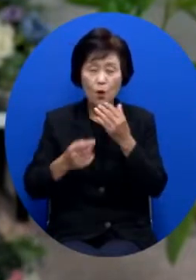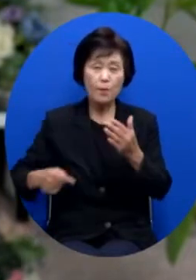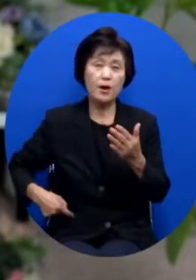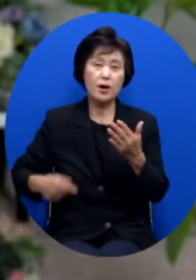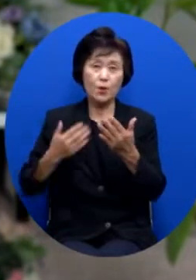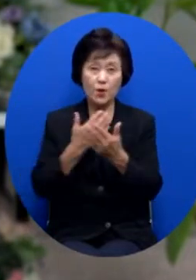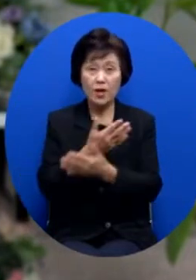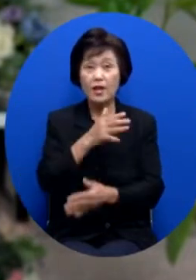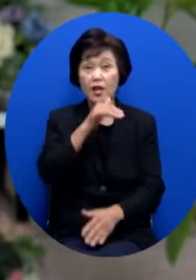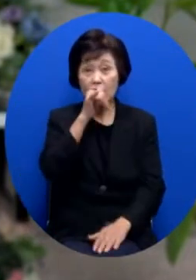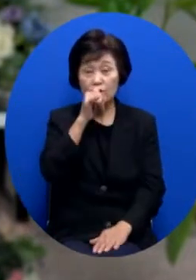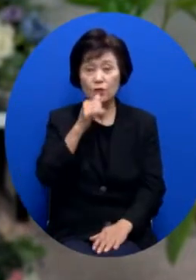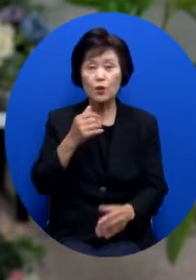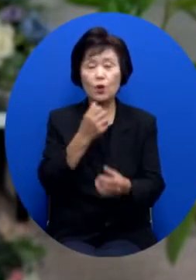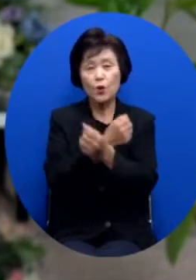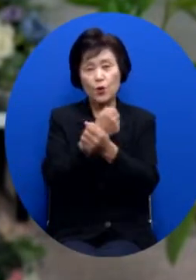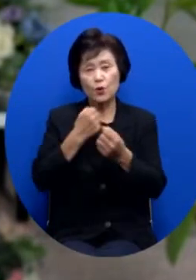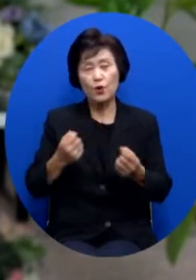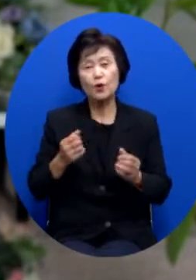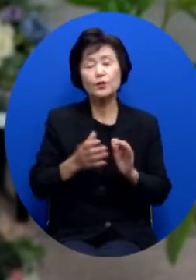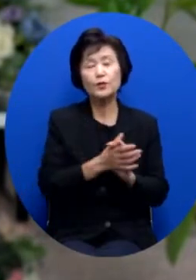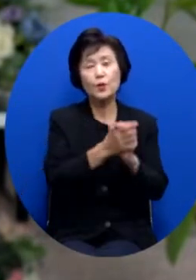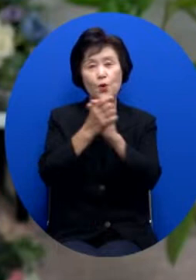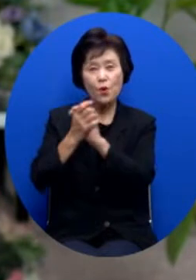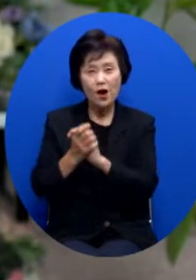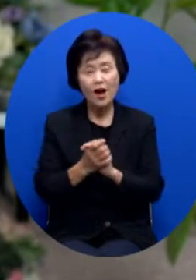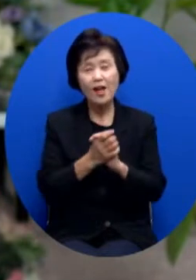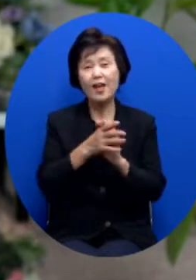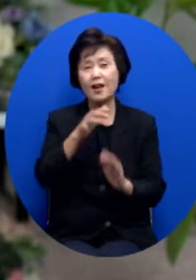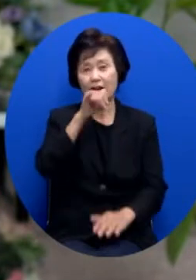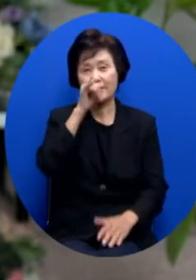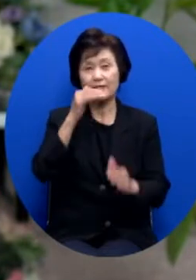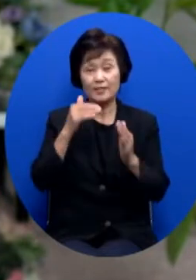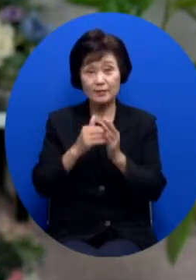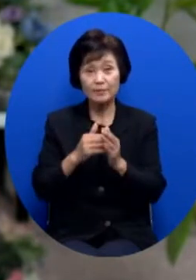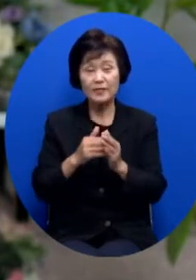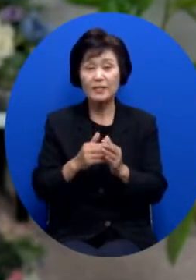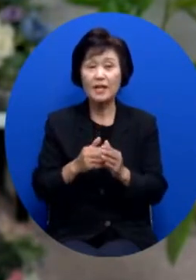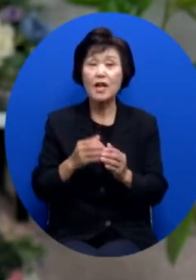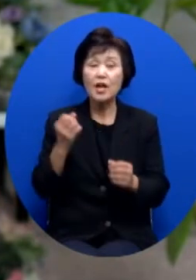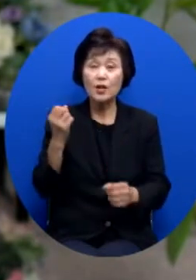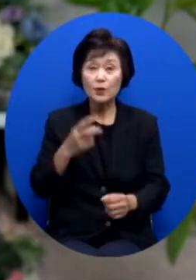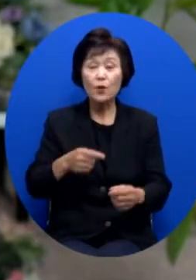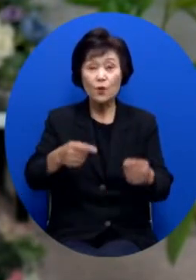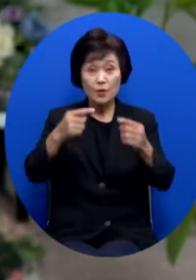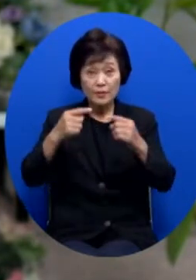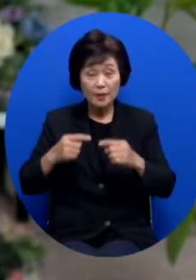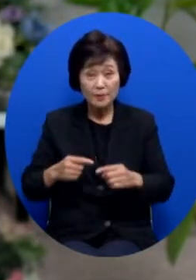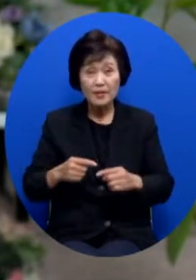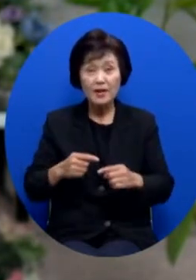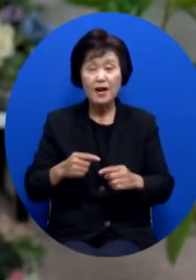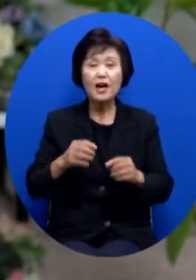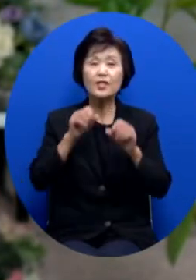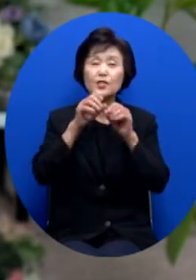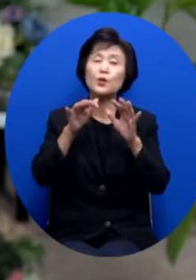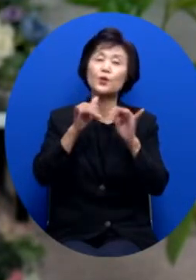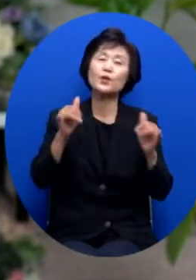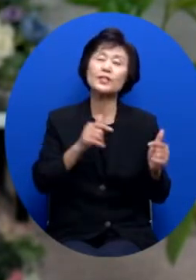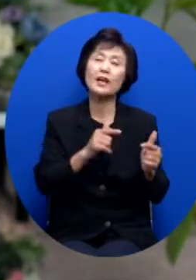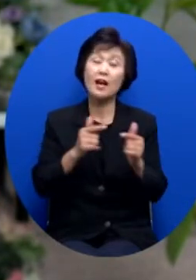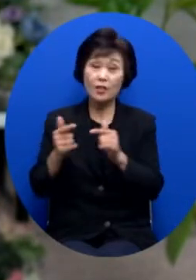회의가 있었고 용서와 화해가 일어났습니다 사경회에 참여한 선교사들은